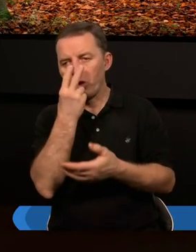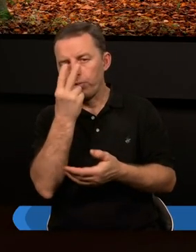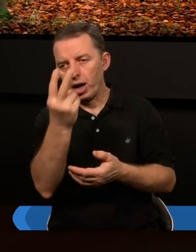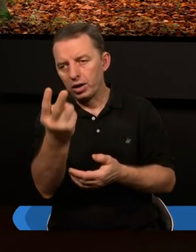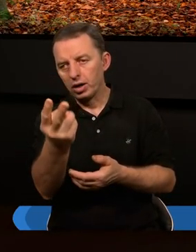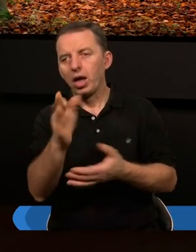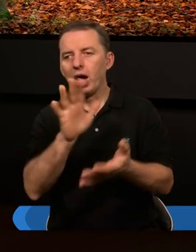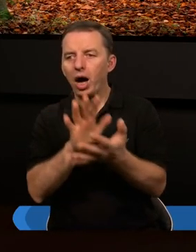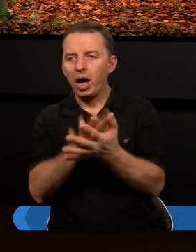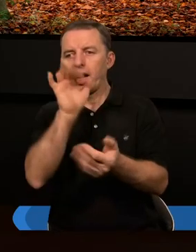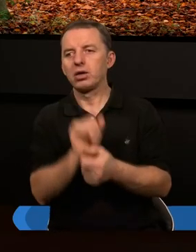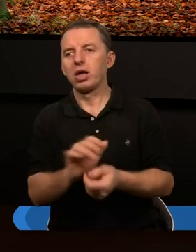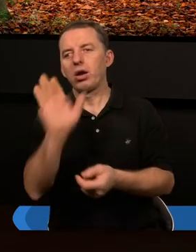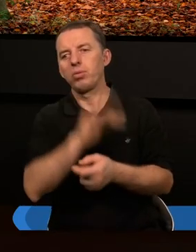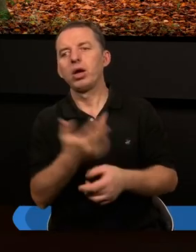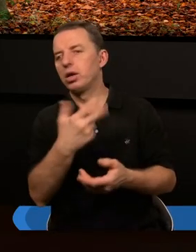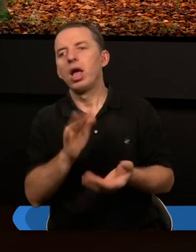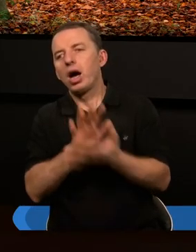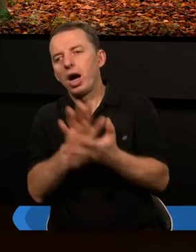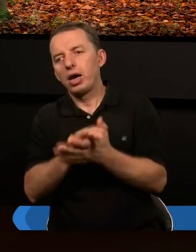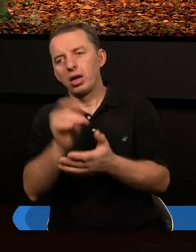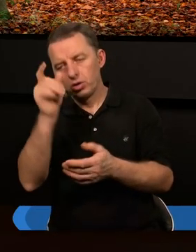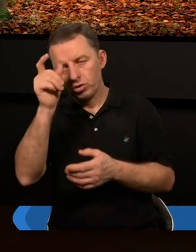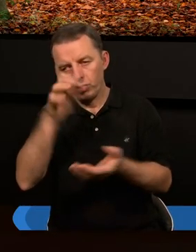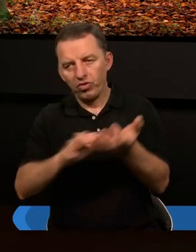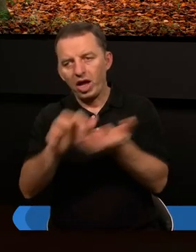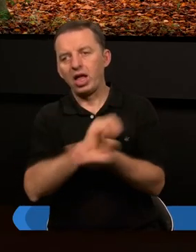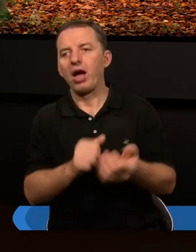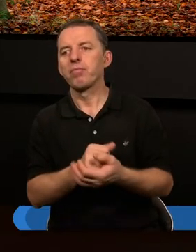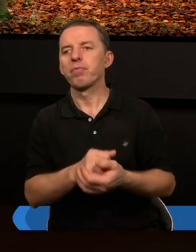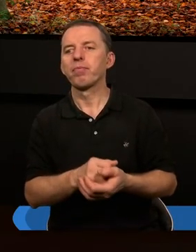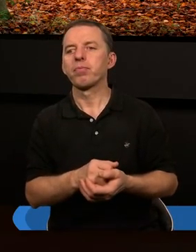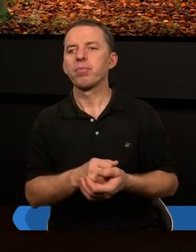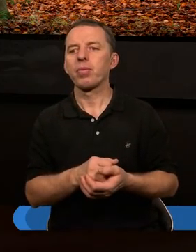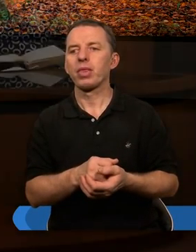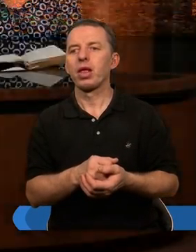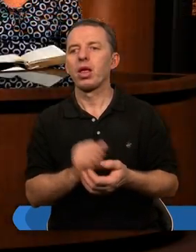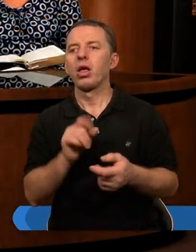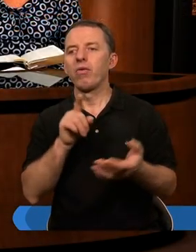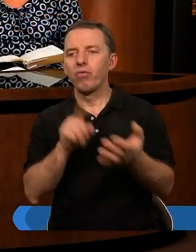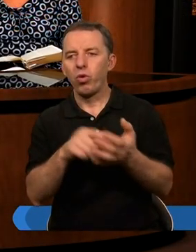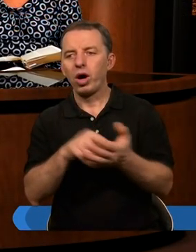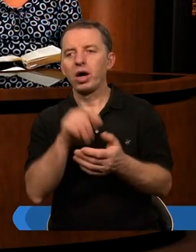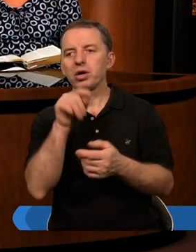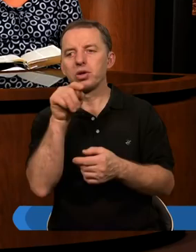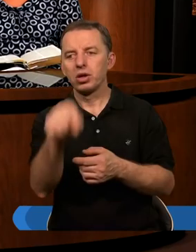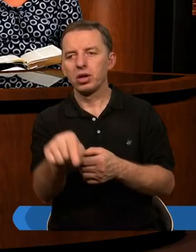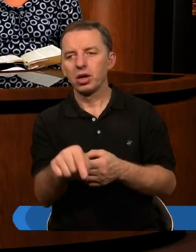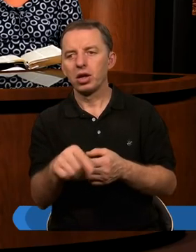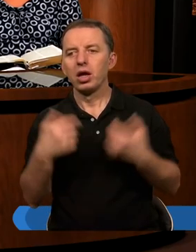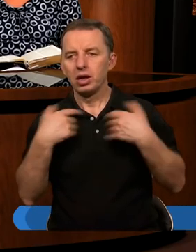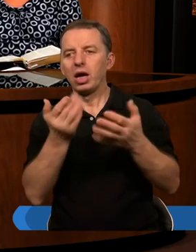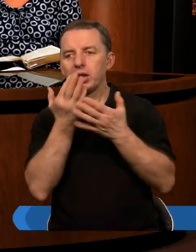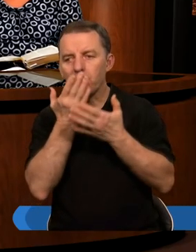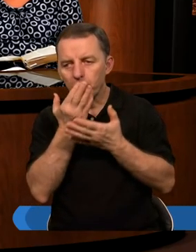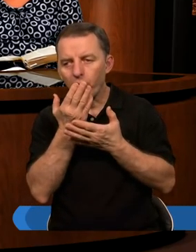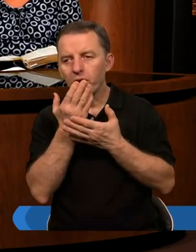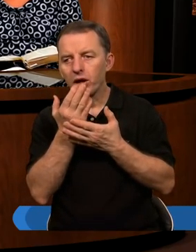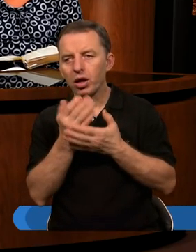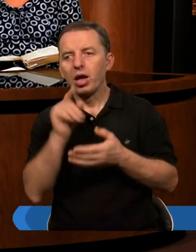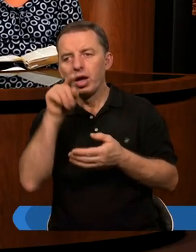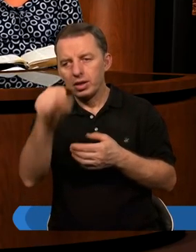charakter Boży, a nie charakter świata. Nie no, to właśnie, to właśnie, no nie chcę nic mówić, ale